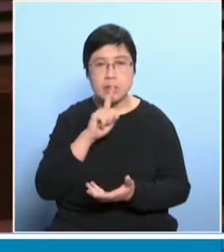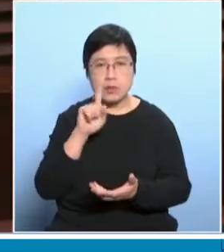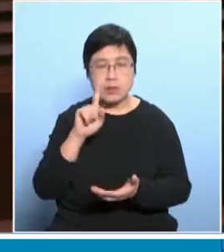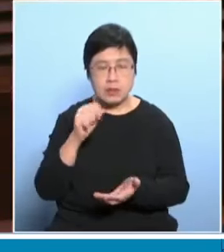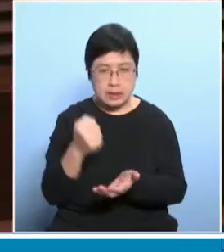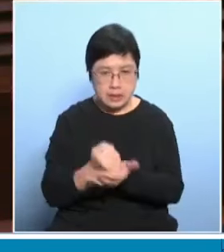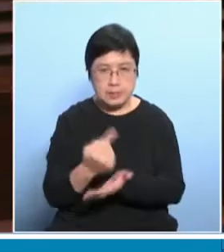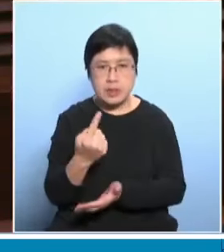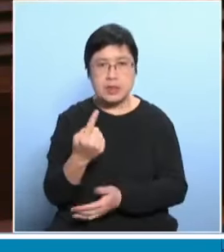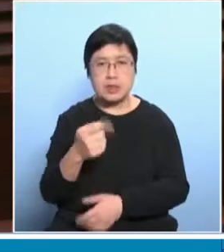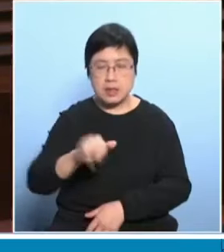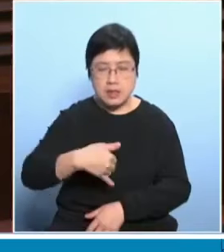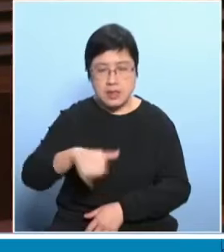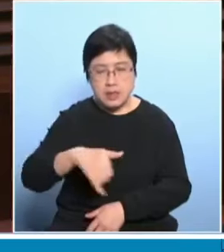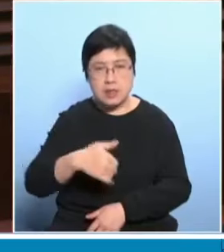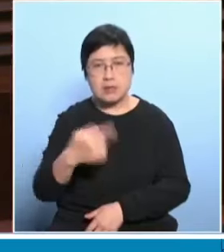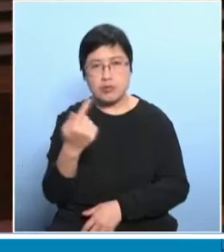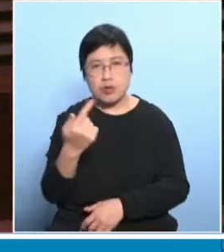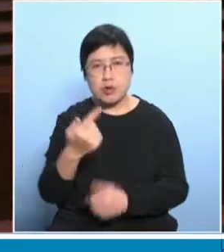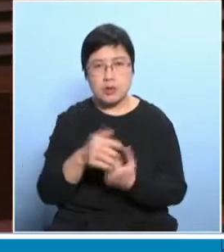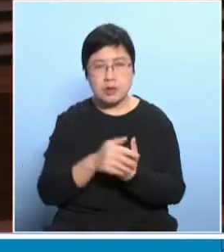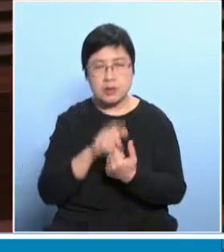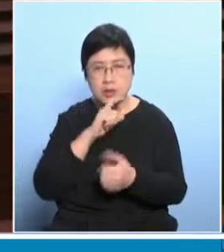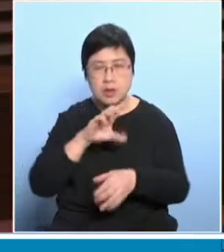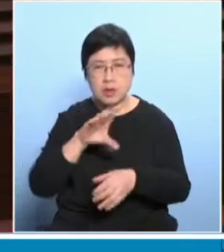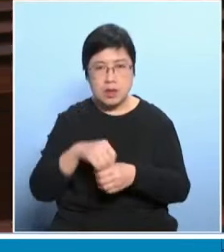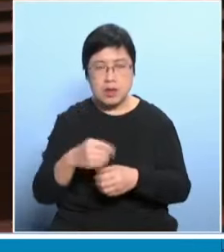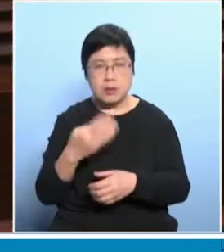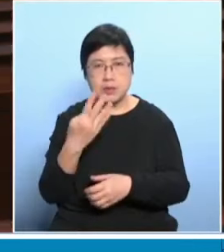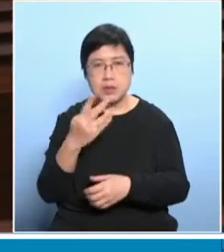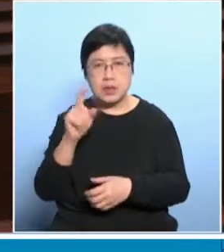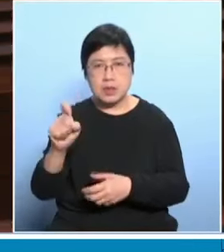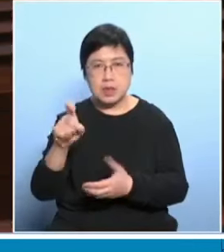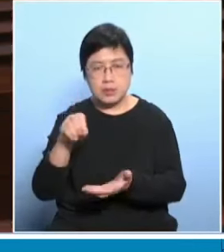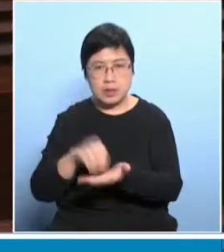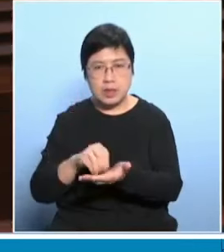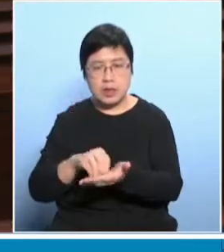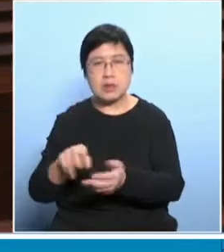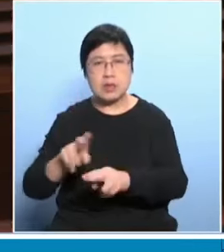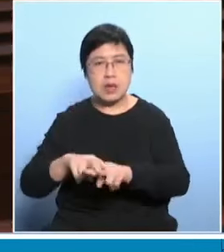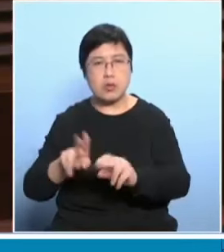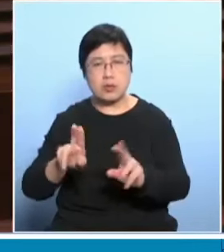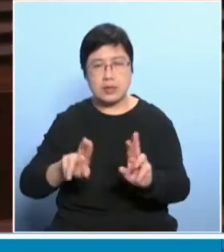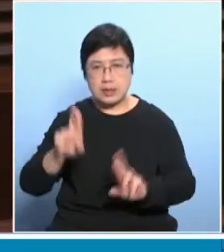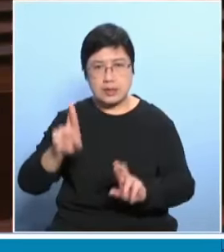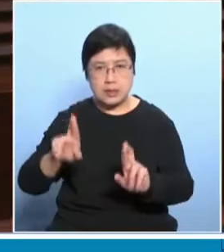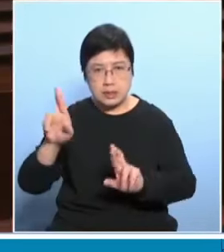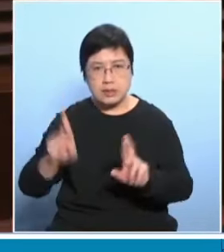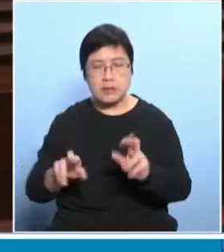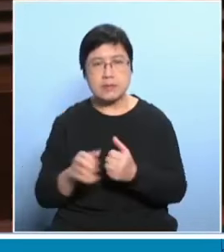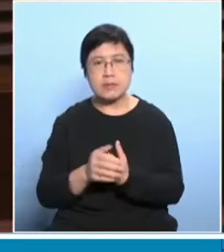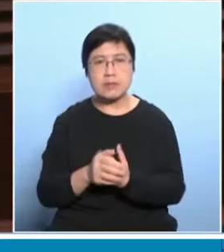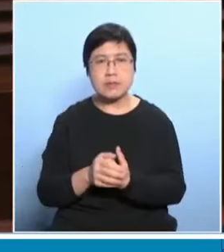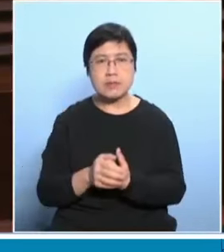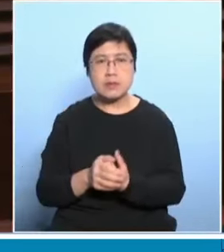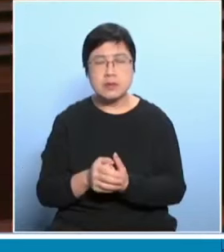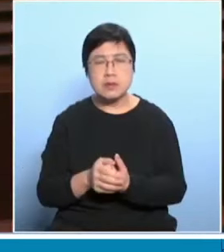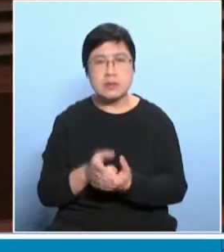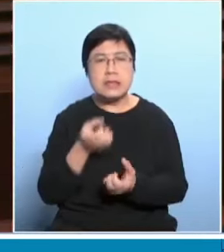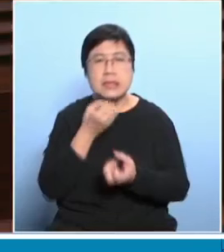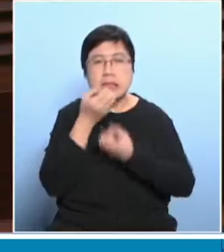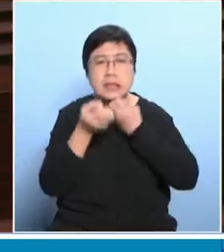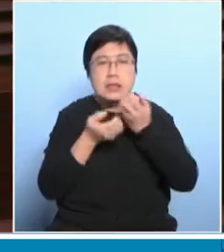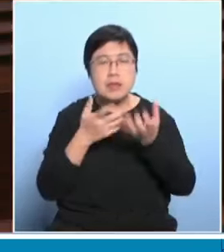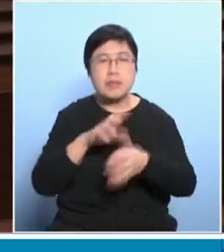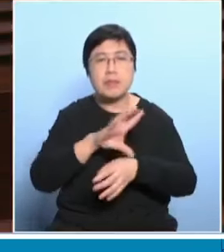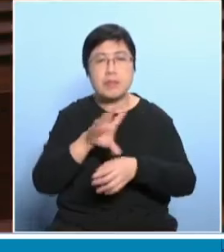多行，亦都會係而家只係涵蓋49個指定嘅內地城市，即係個個的建議，